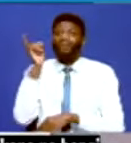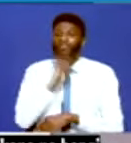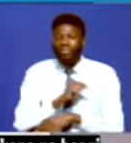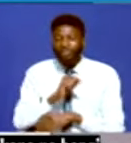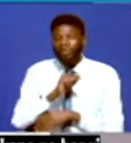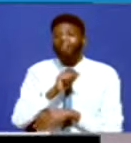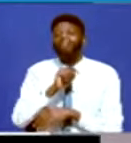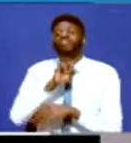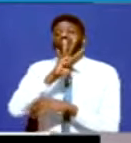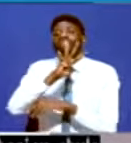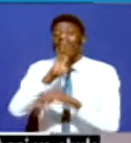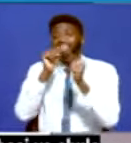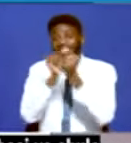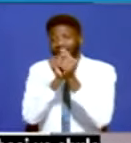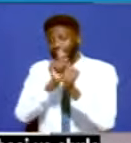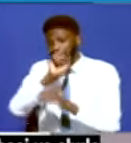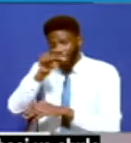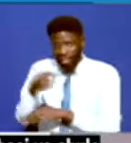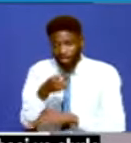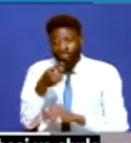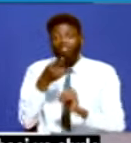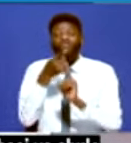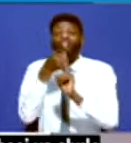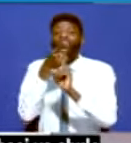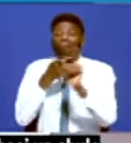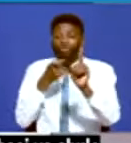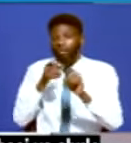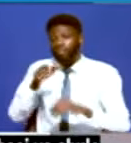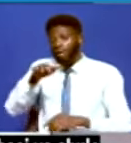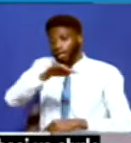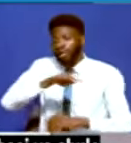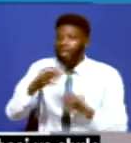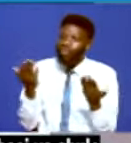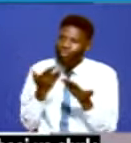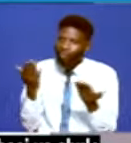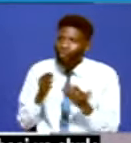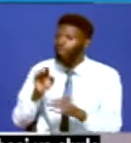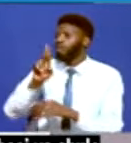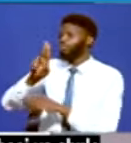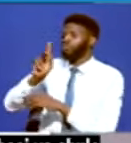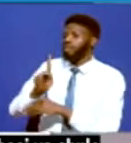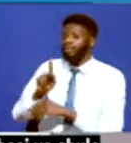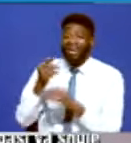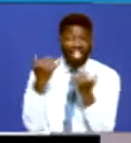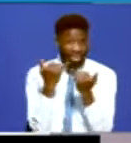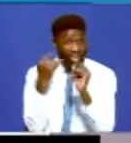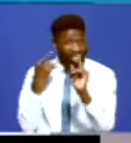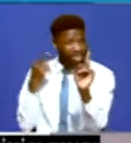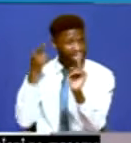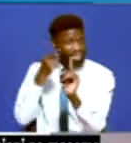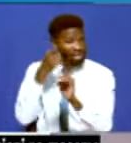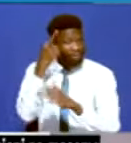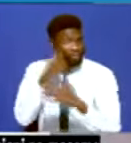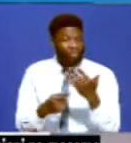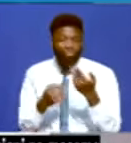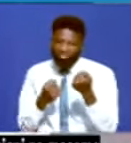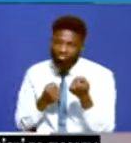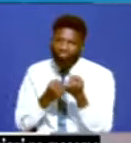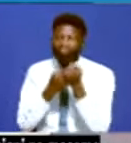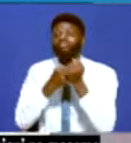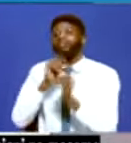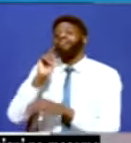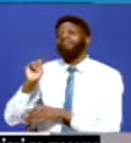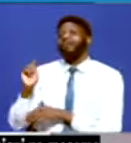kampuni ya AstraZeneca kutoka nchini Uingereza. Chanjo hiyo inatarajiwa kupiga jeki katika juhudi za Kenya za